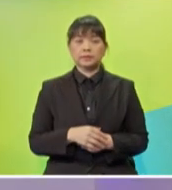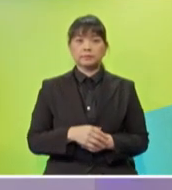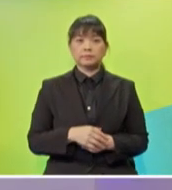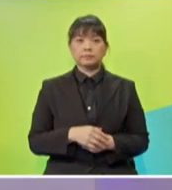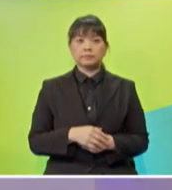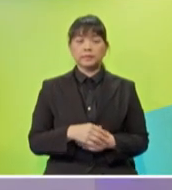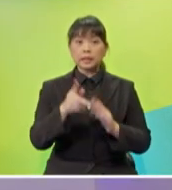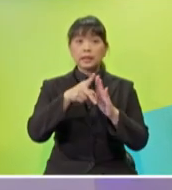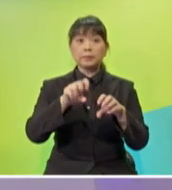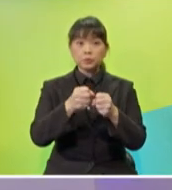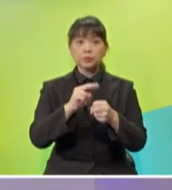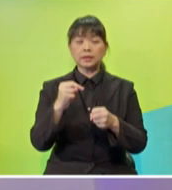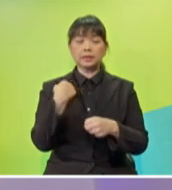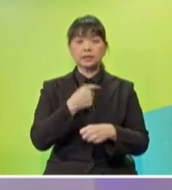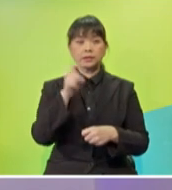meningkat